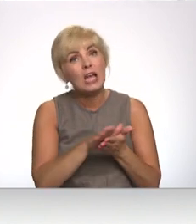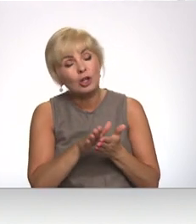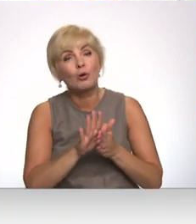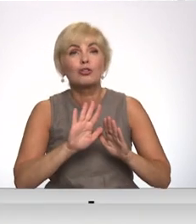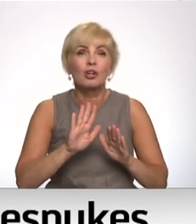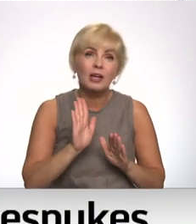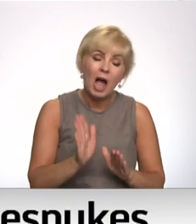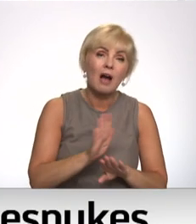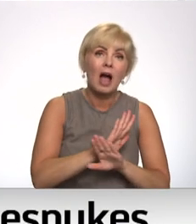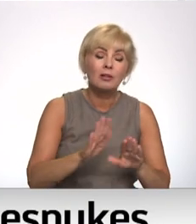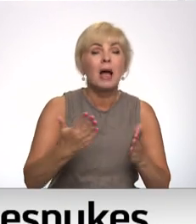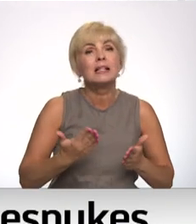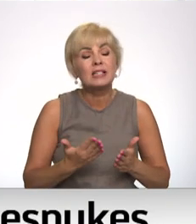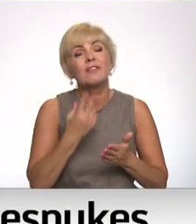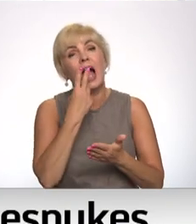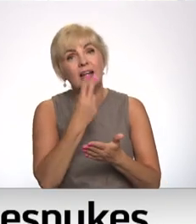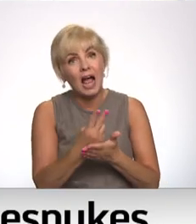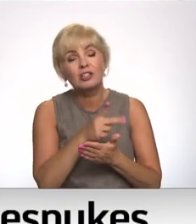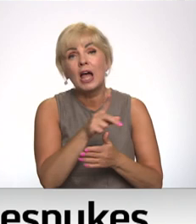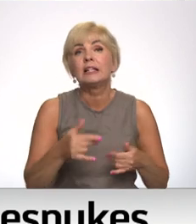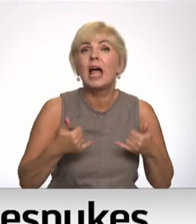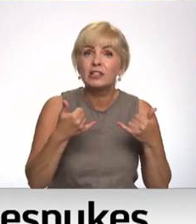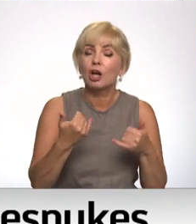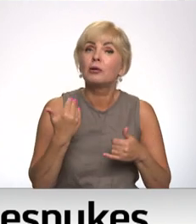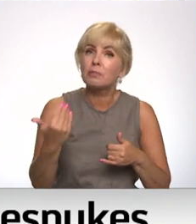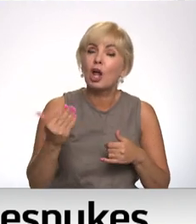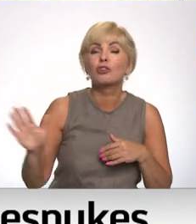es nezinu, kā dzīvē būs, bet tā ir cieņa valstī.